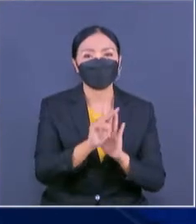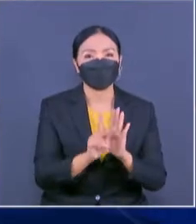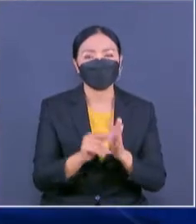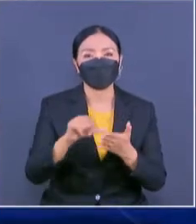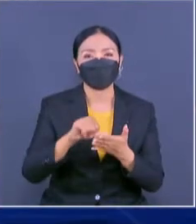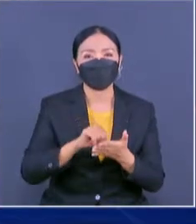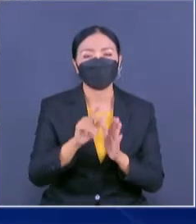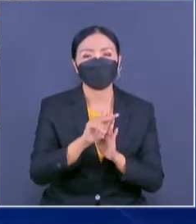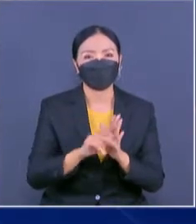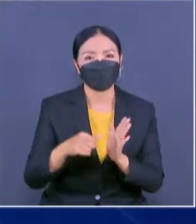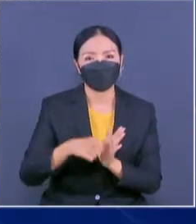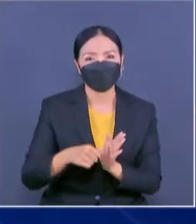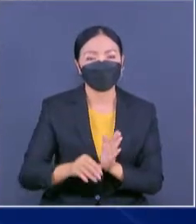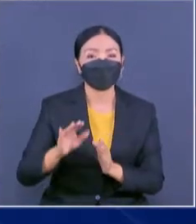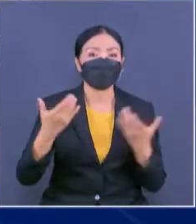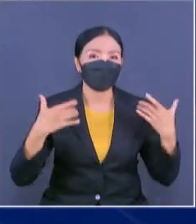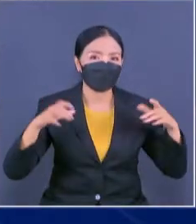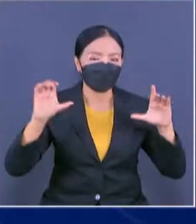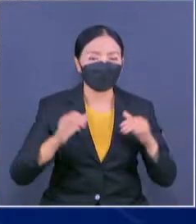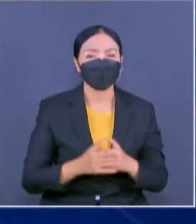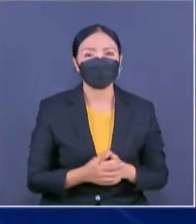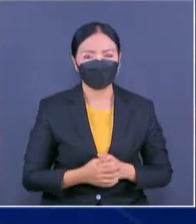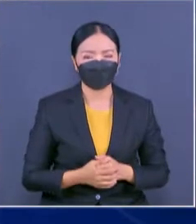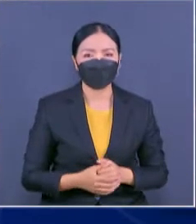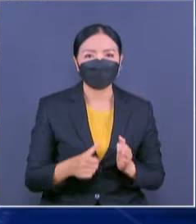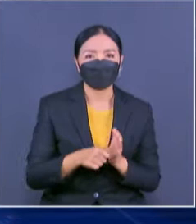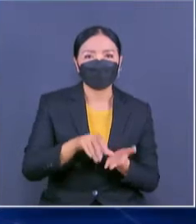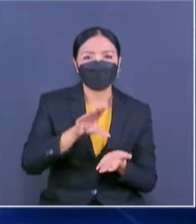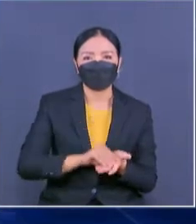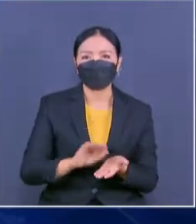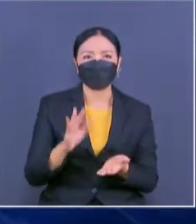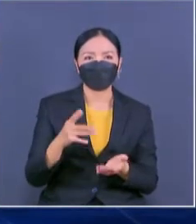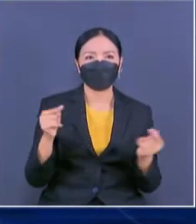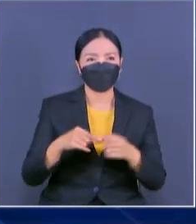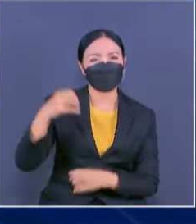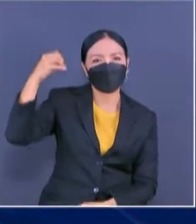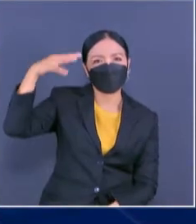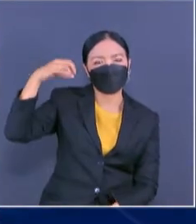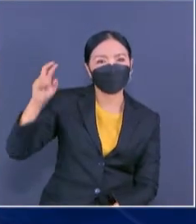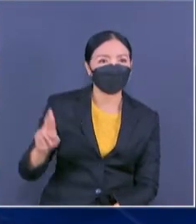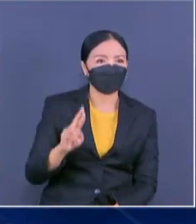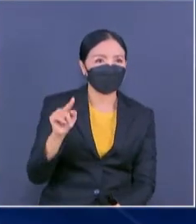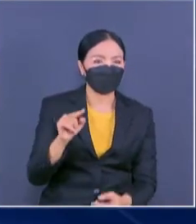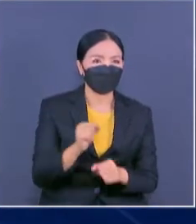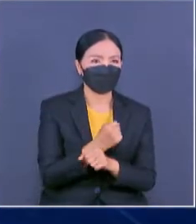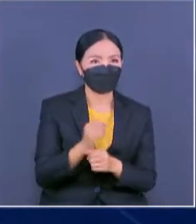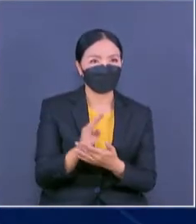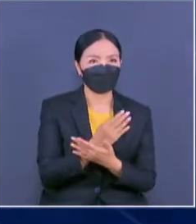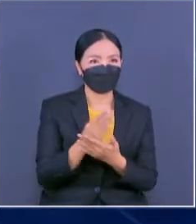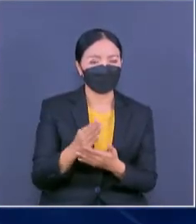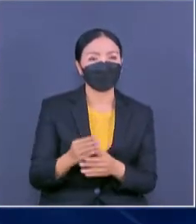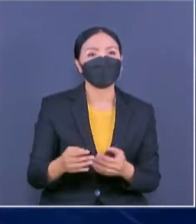ให้แก้ไขกฎหมายภาษีของรัฐค่ะเพื่อยกเว้นการเก็บภาษีการขายหรือว่าใช้ไฟฟ้าสำหรับธุรกิจเหมืองสินท